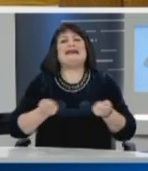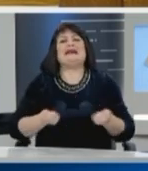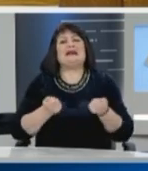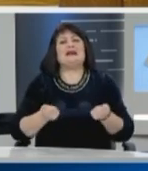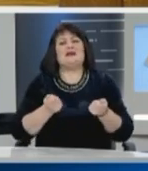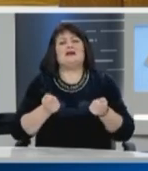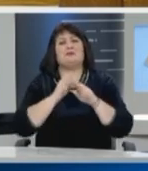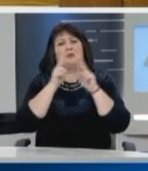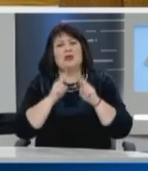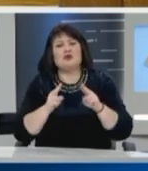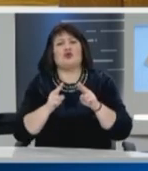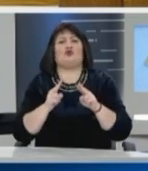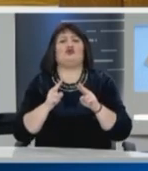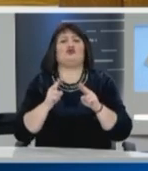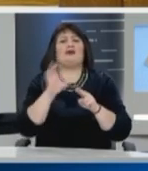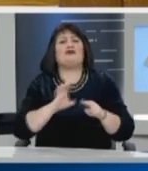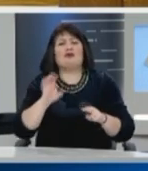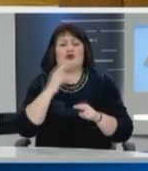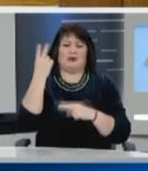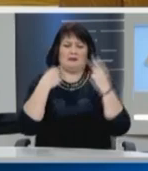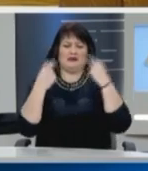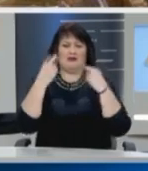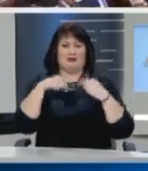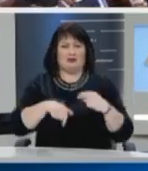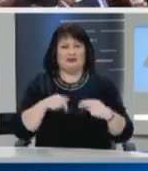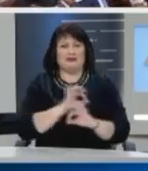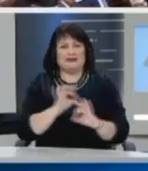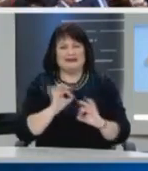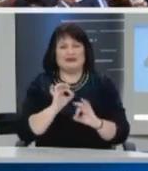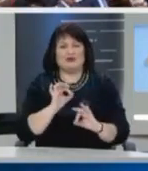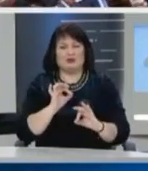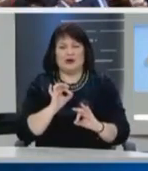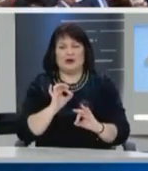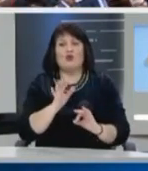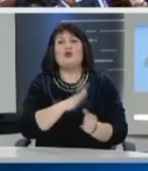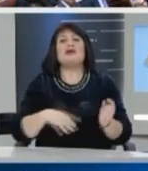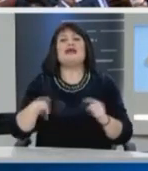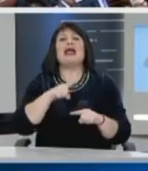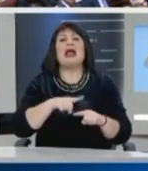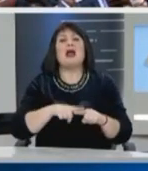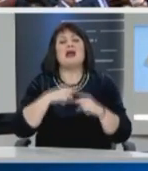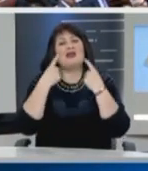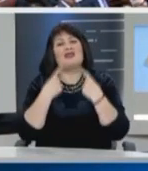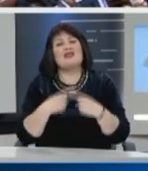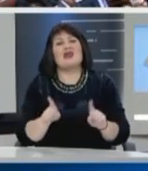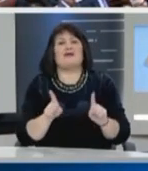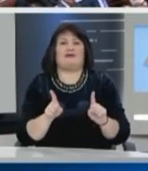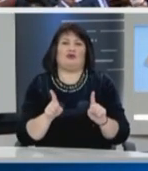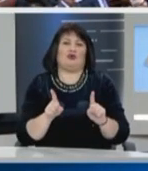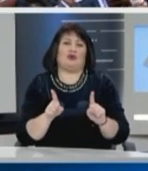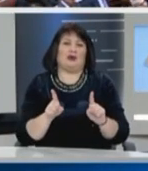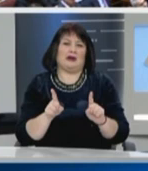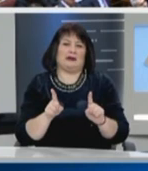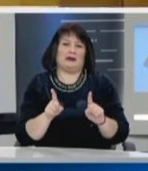διεθνή κοινότητα, την ευρωπαϊκή κοινότητα, ότι σήμερα η Ελλάδα είναι μια διαφορετική χώρα από